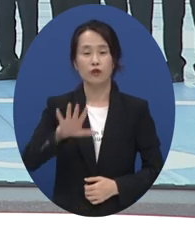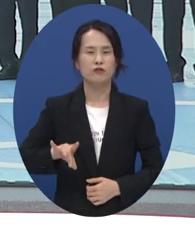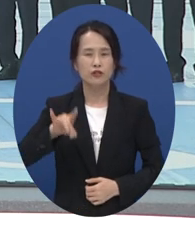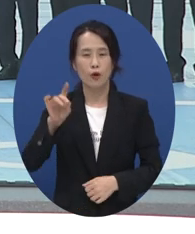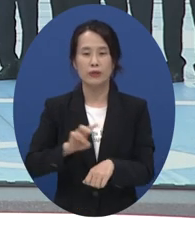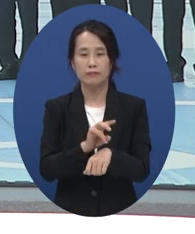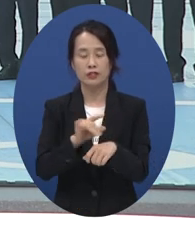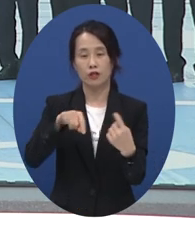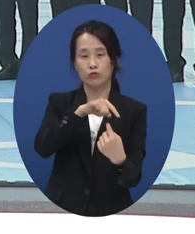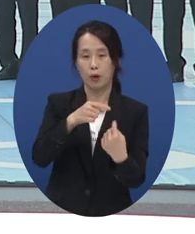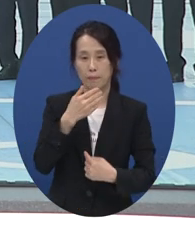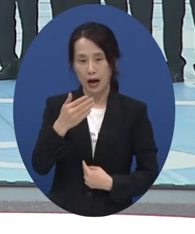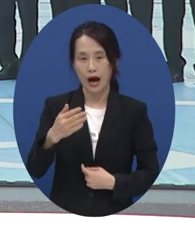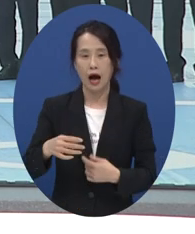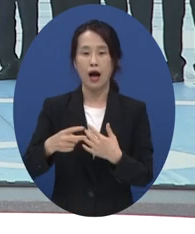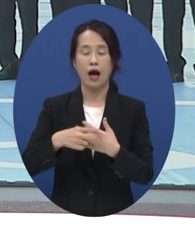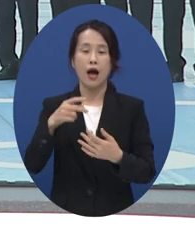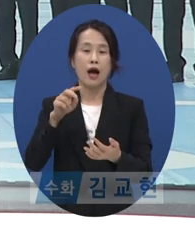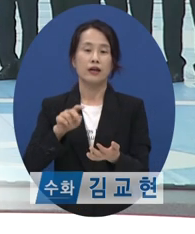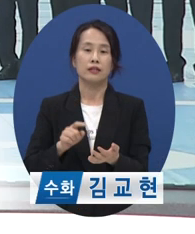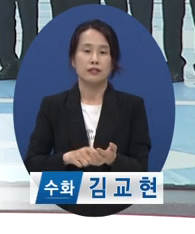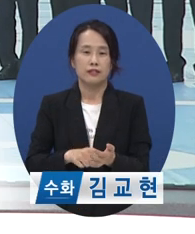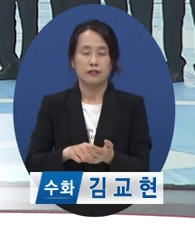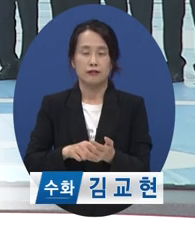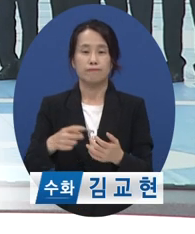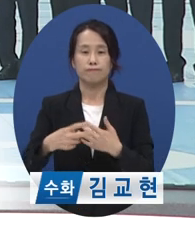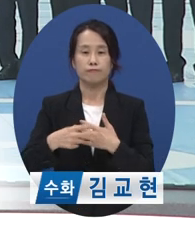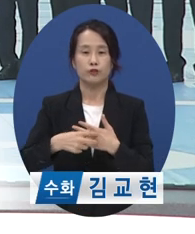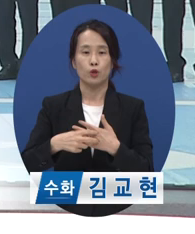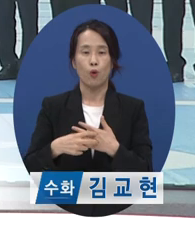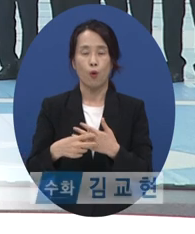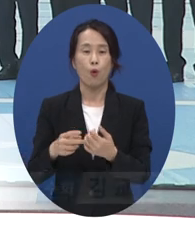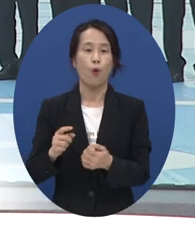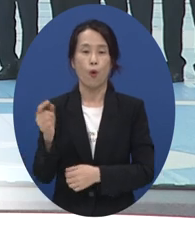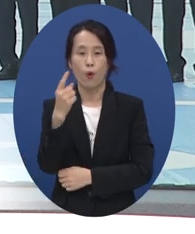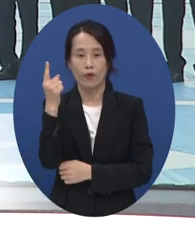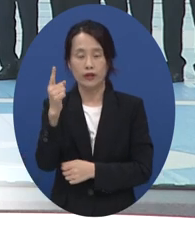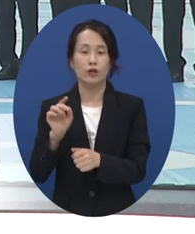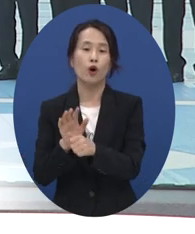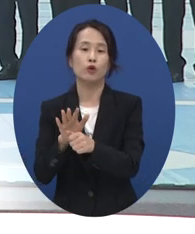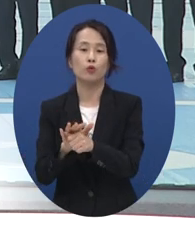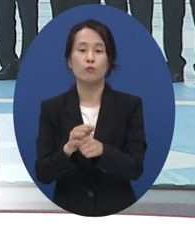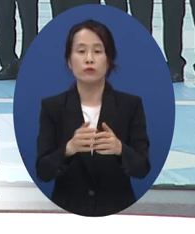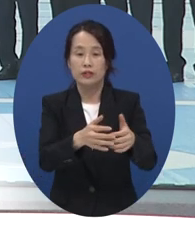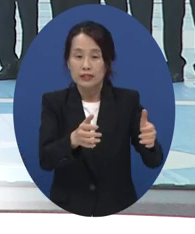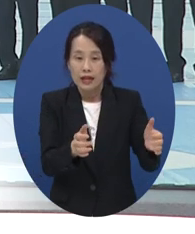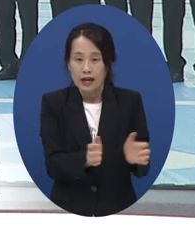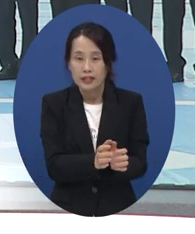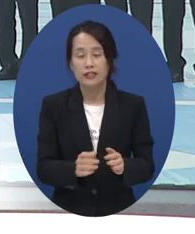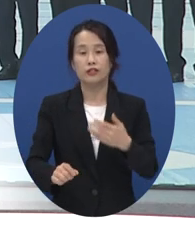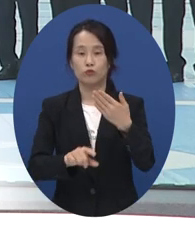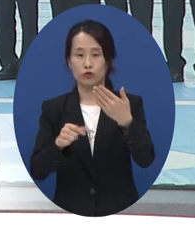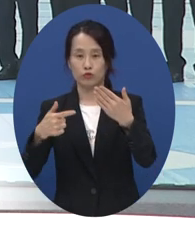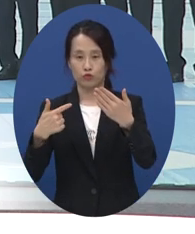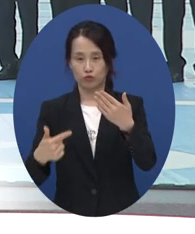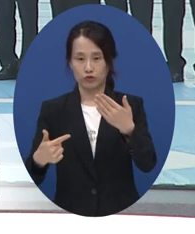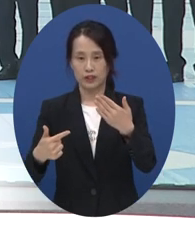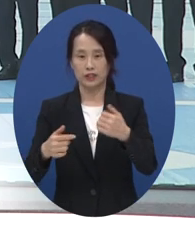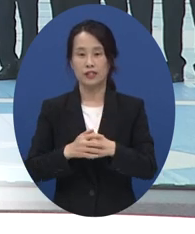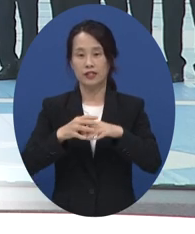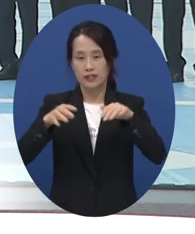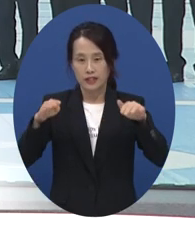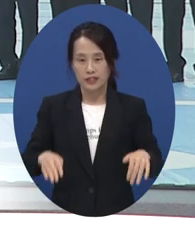전국 최초 24시간 운영되는 응급의료 전용 닥터 에게 를 지원할 경기도 외산 체계 지원단 2 요게 경기도